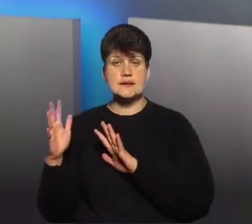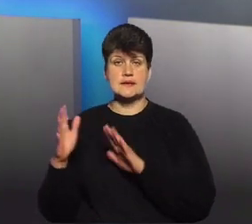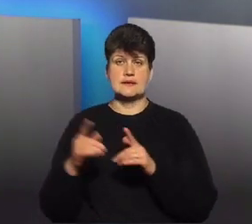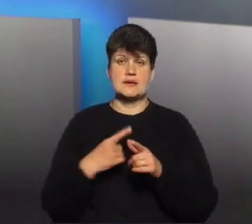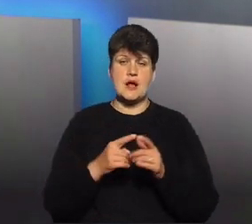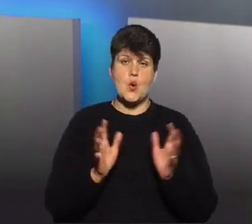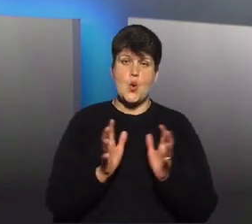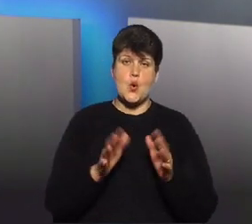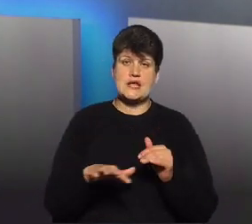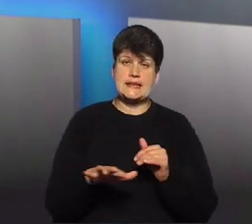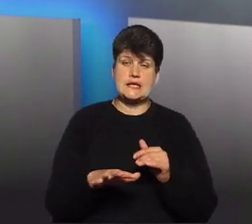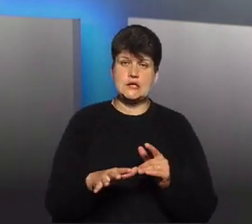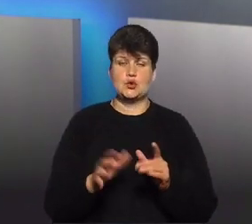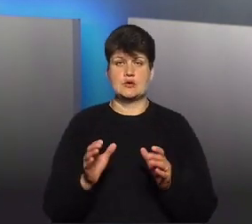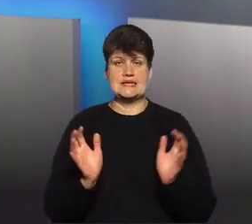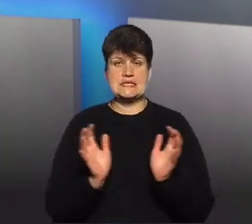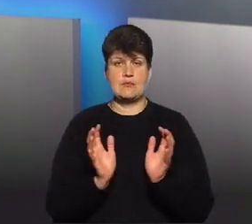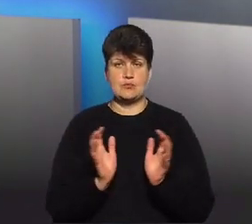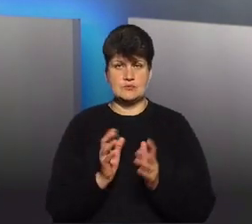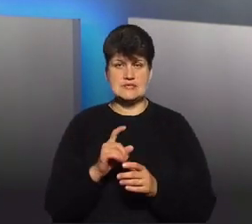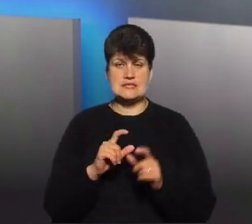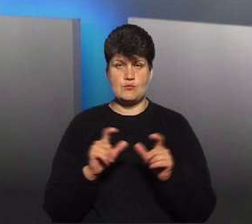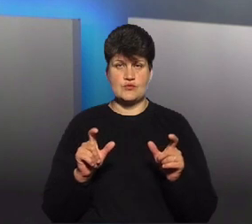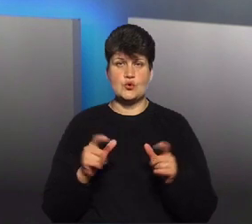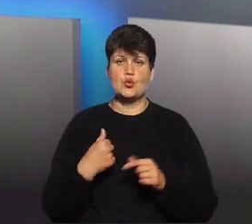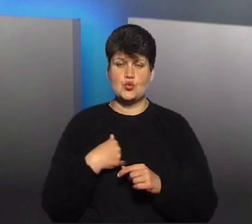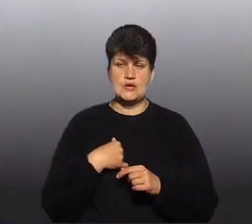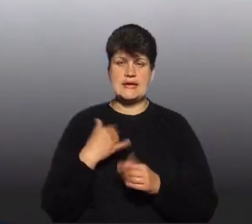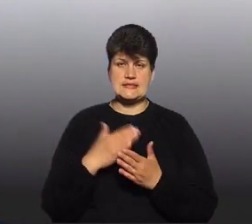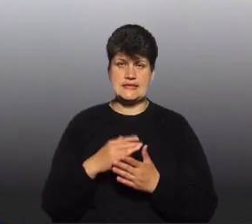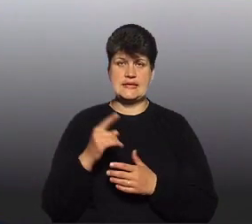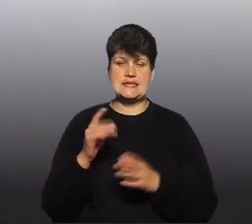території, заповідники такого? В нас є заповідник, Яблунівський заказник.